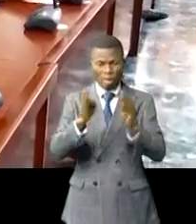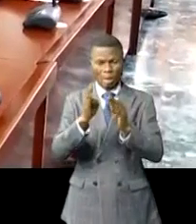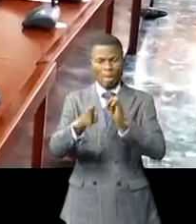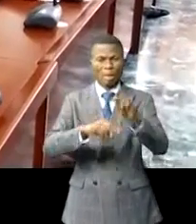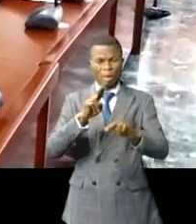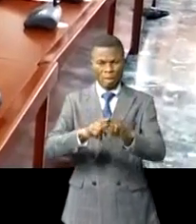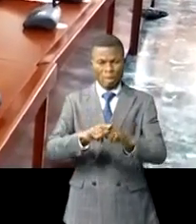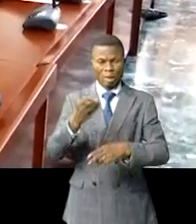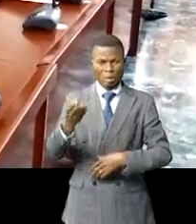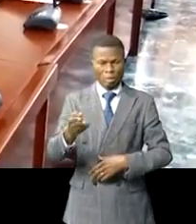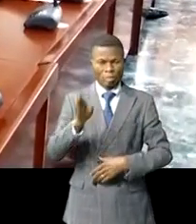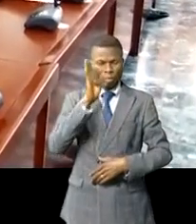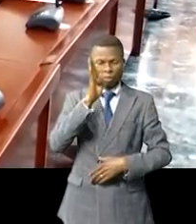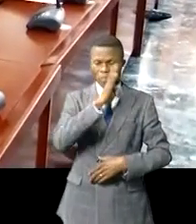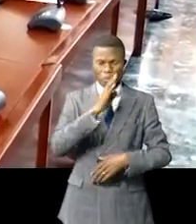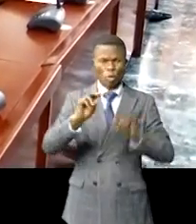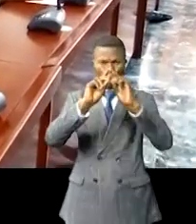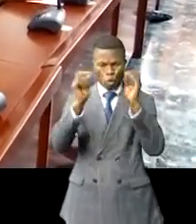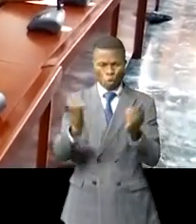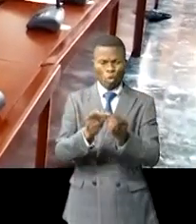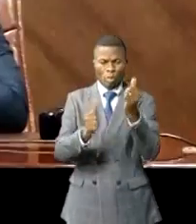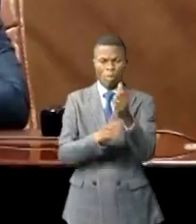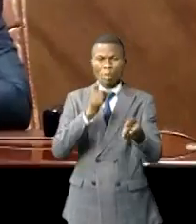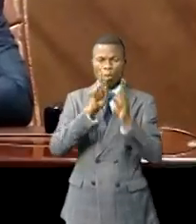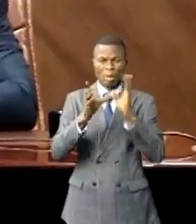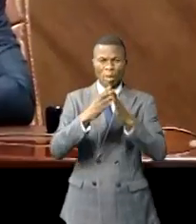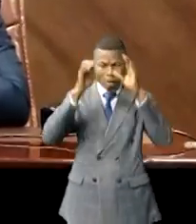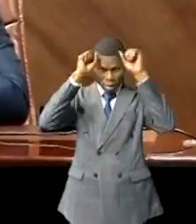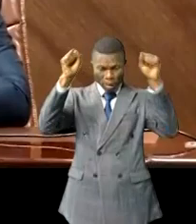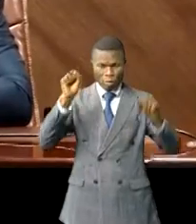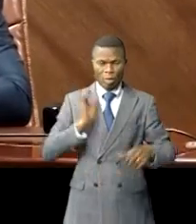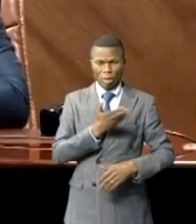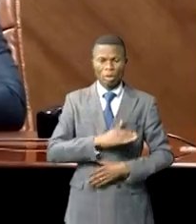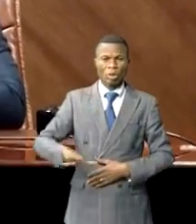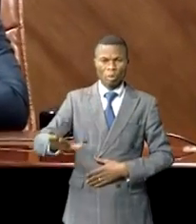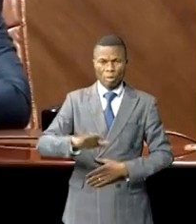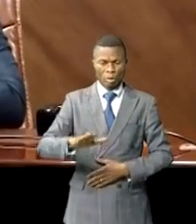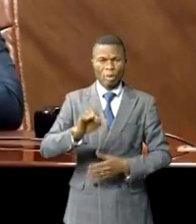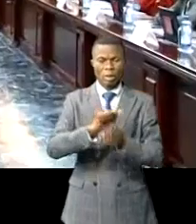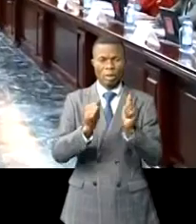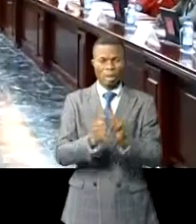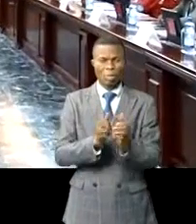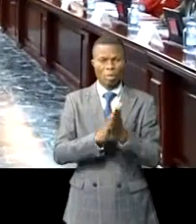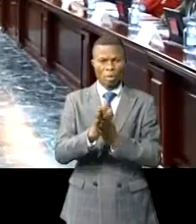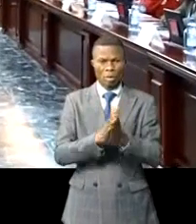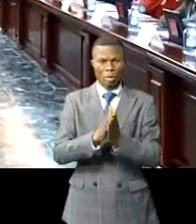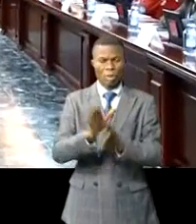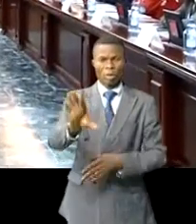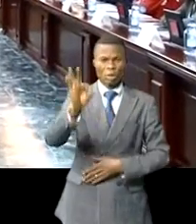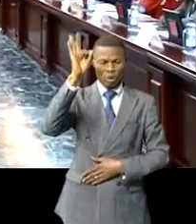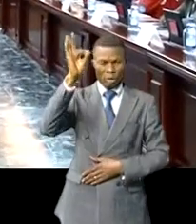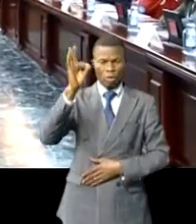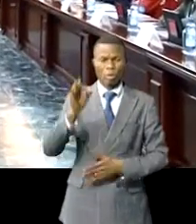Mboso Kodia, la forte délégation a échangé avec le président de la République sur la question relative à la